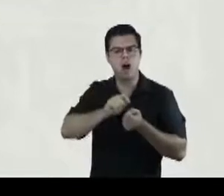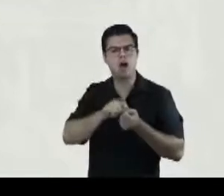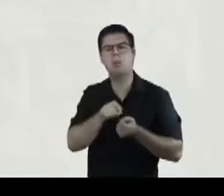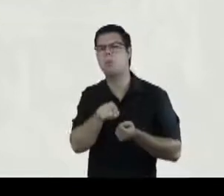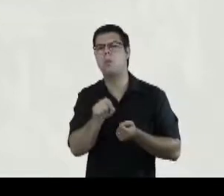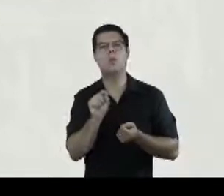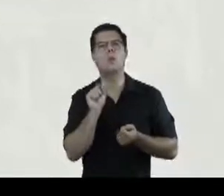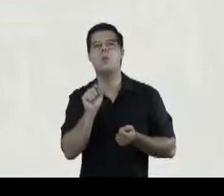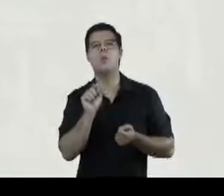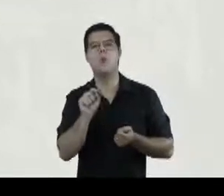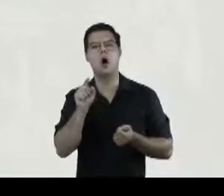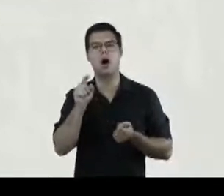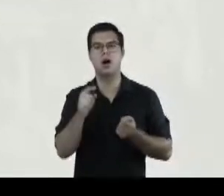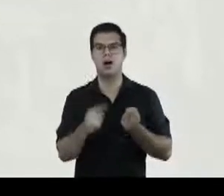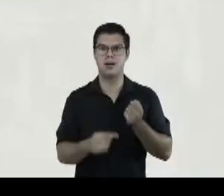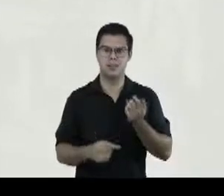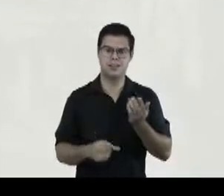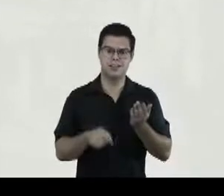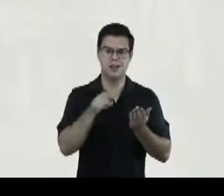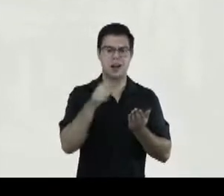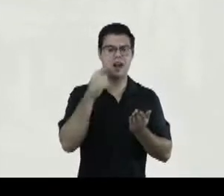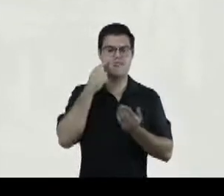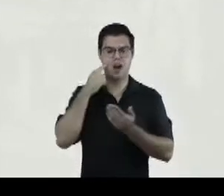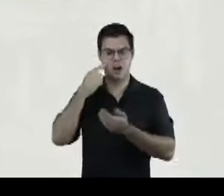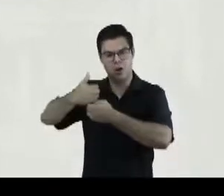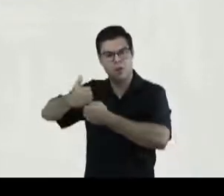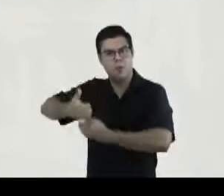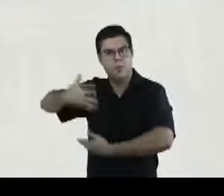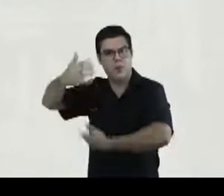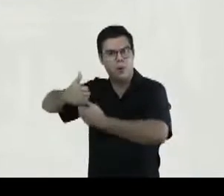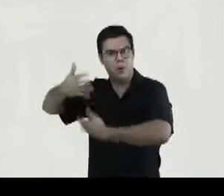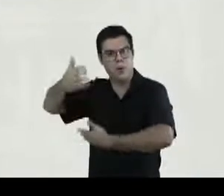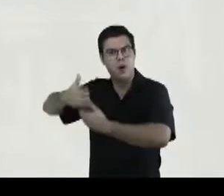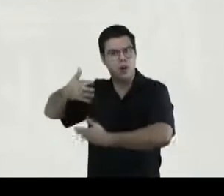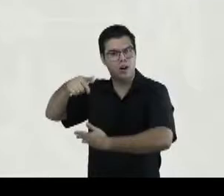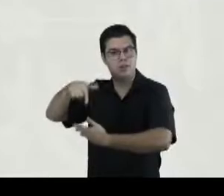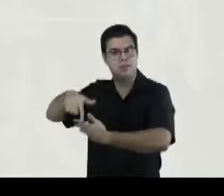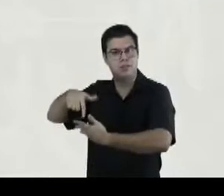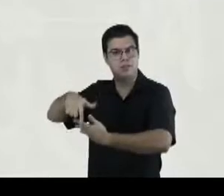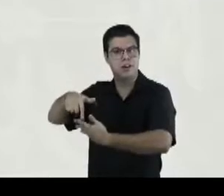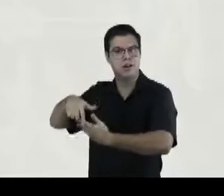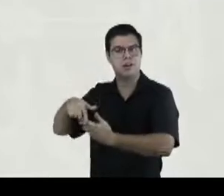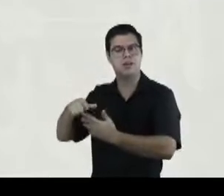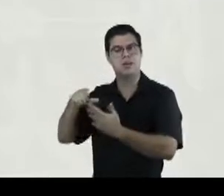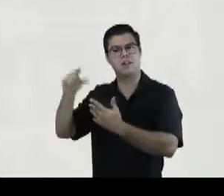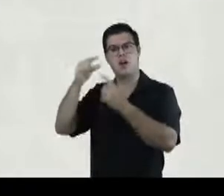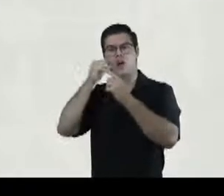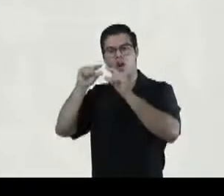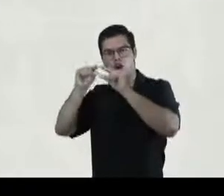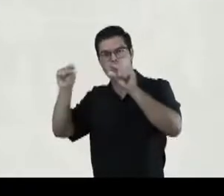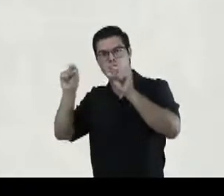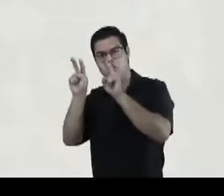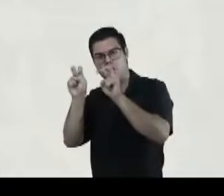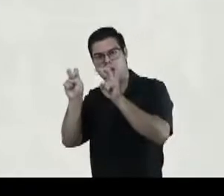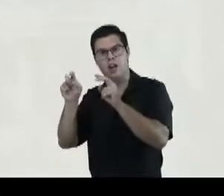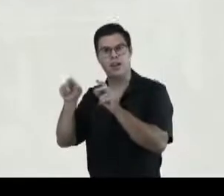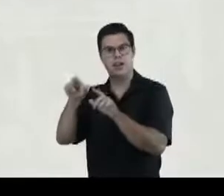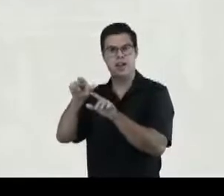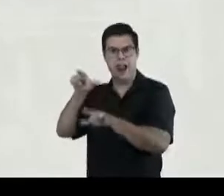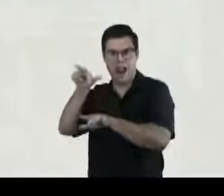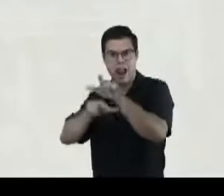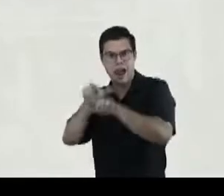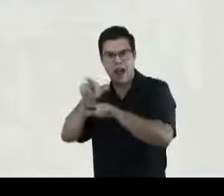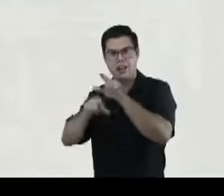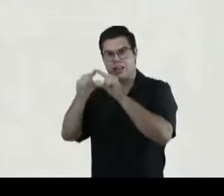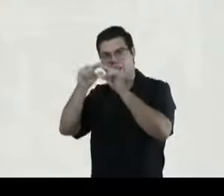facsimilé de la page de titre. Donc, quand les lettres sont en capitale dans la page de titre, c'est ce qu'il fait. Il